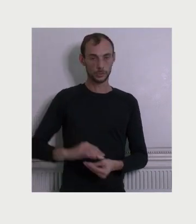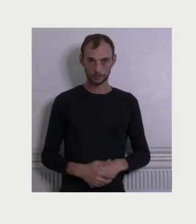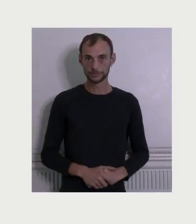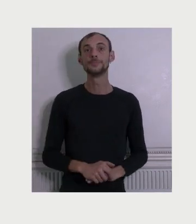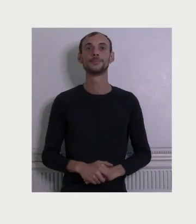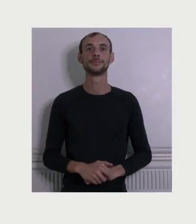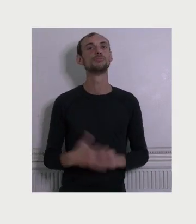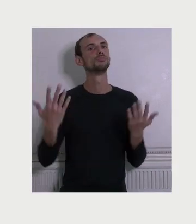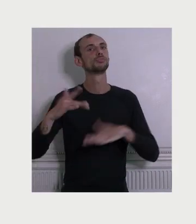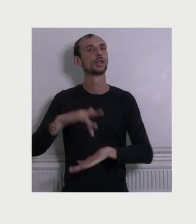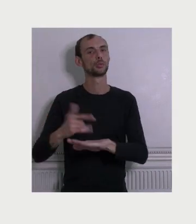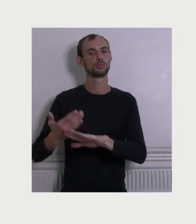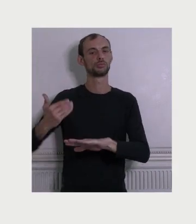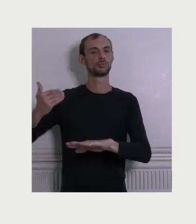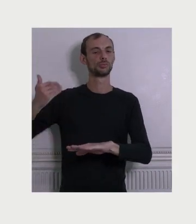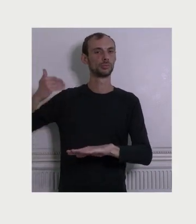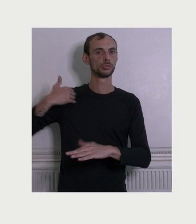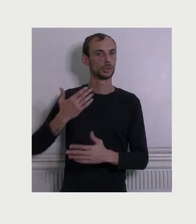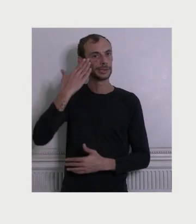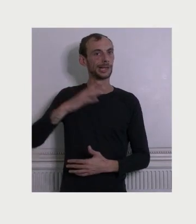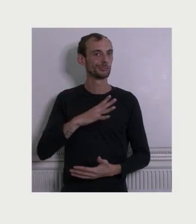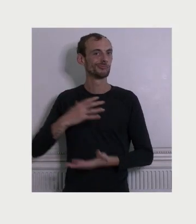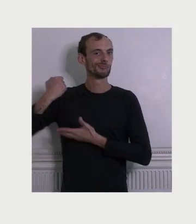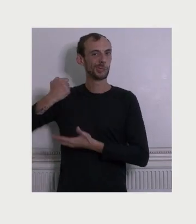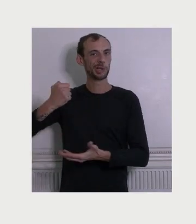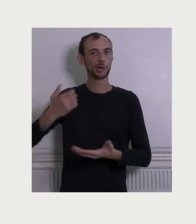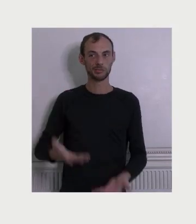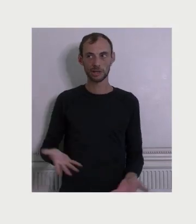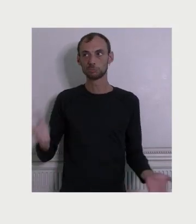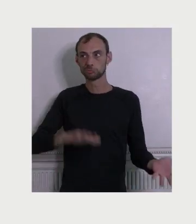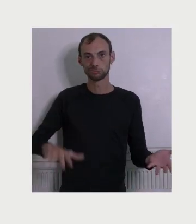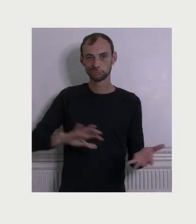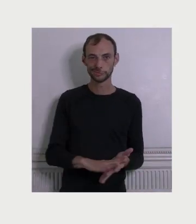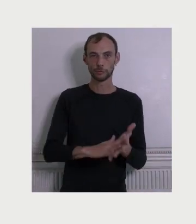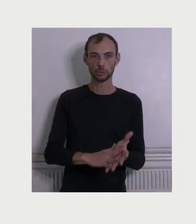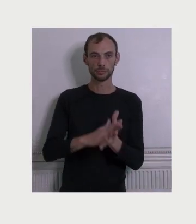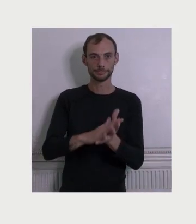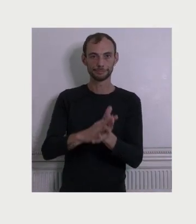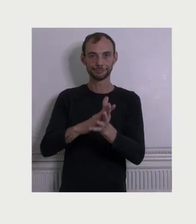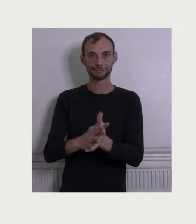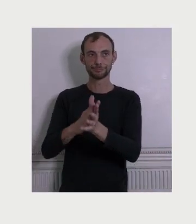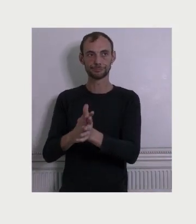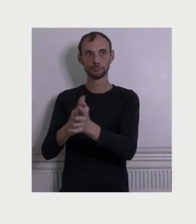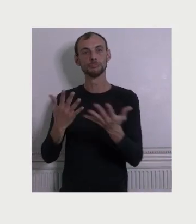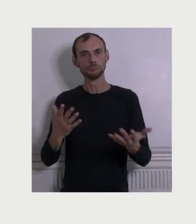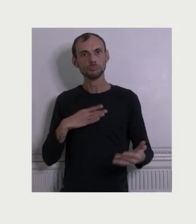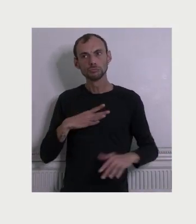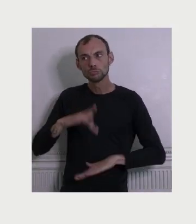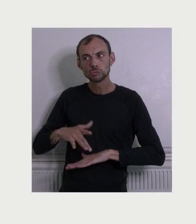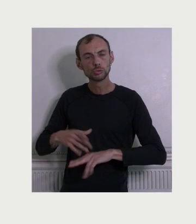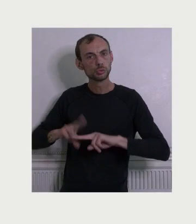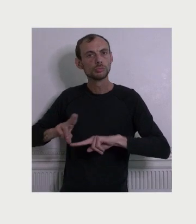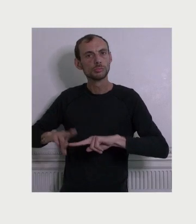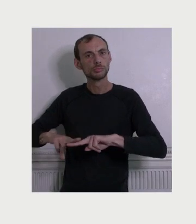tellement symbolique, le passage en LED, qui nous a permis de diviser par 10 notre consommation énergétique. On est passé, vous le